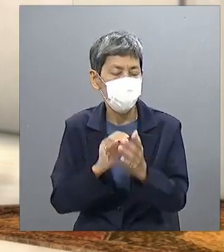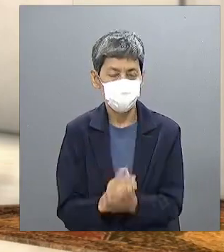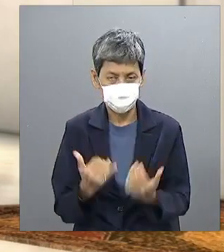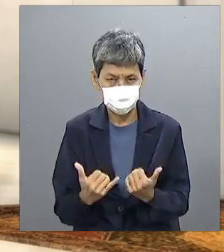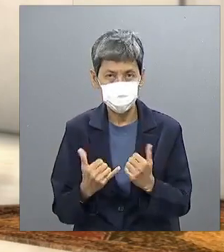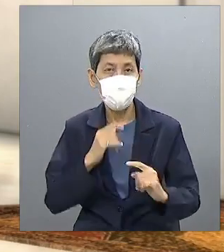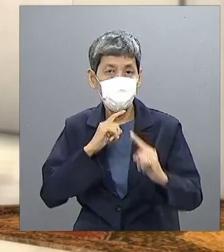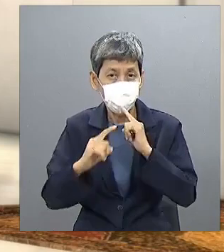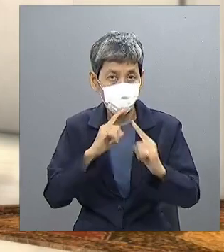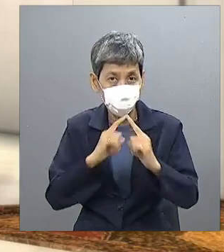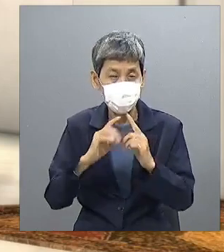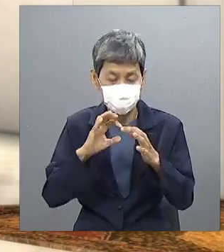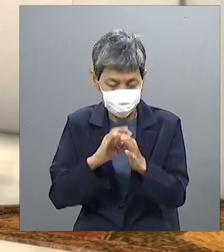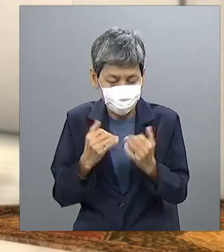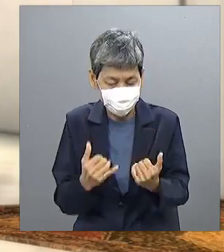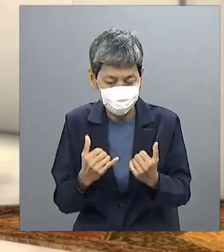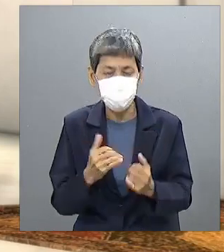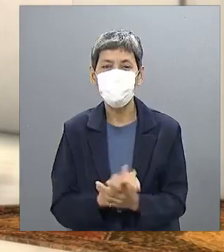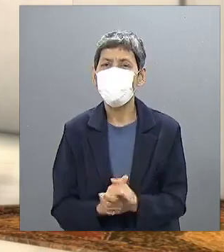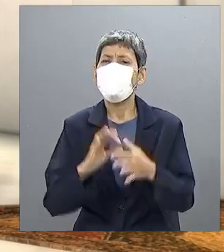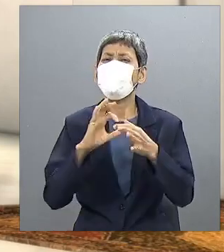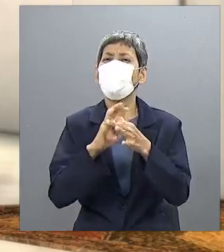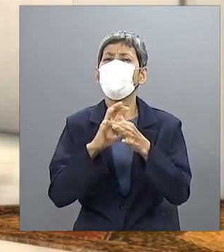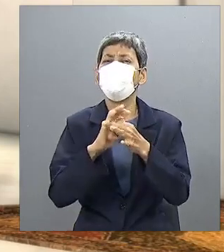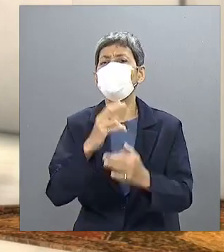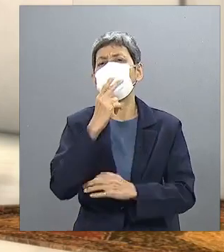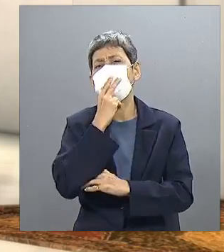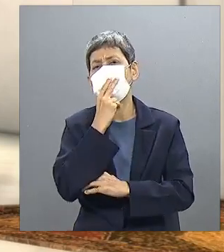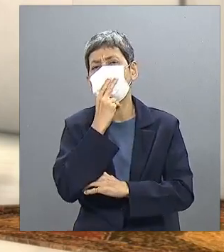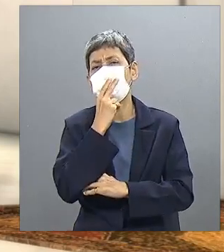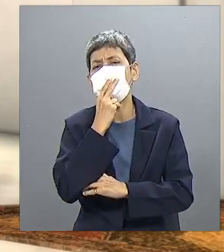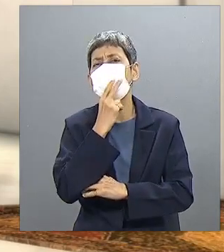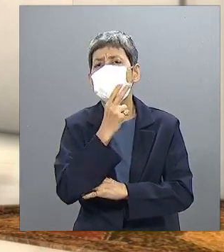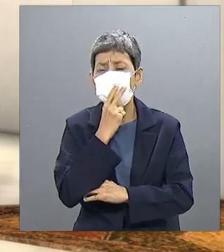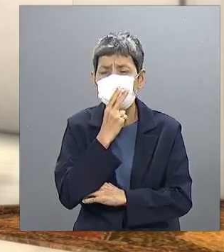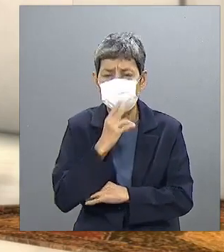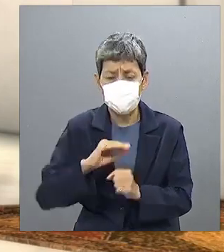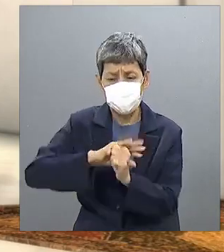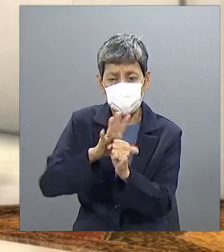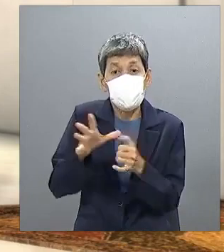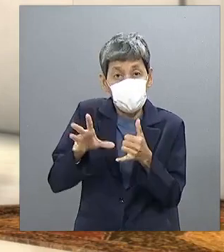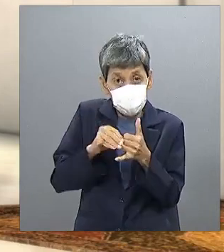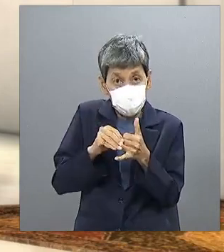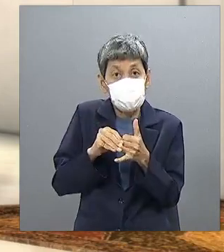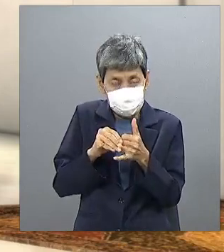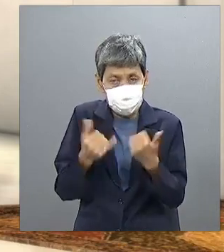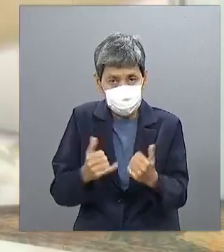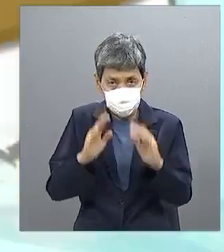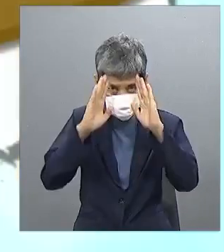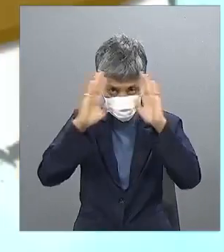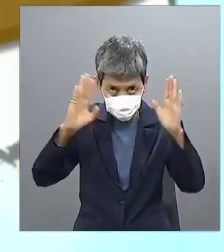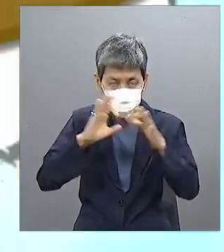คุยในเรื่องนี้กันนะคะเกี่ยวกับเรื่องของการสูบบุหรี่กับการติดเชื้อคงเป็นสิบเก้าในช่วงรู้สู้โรคค่ะ